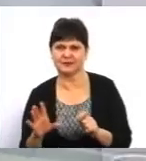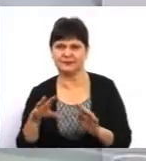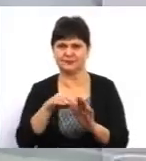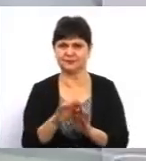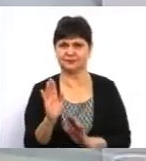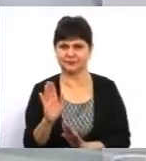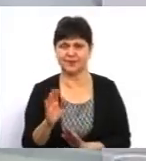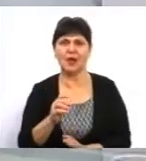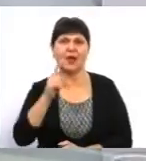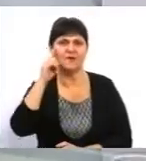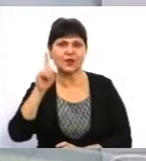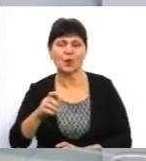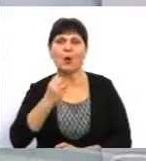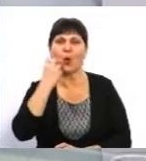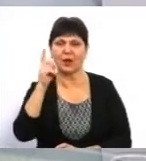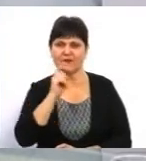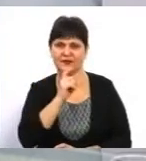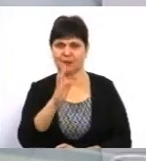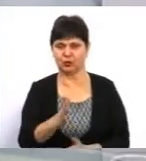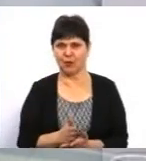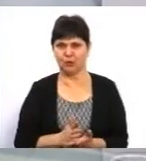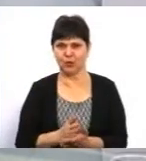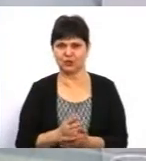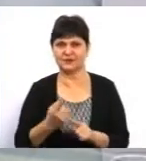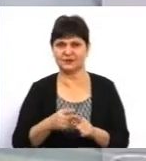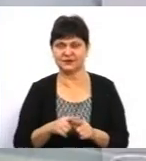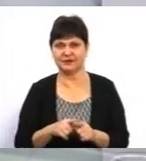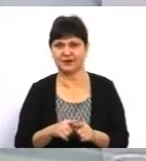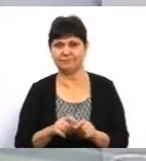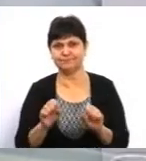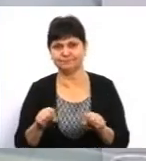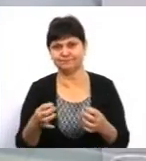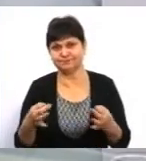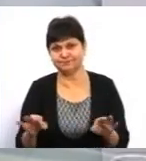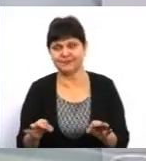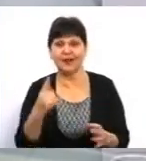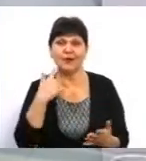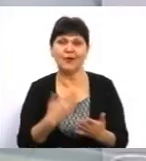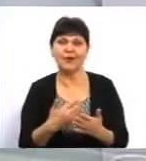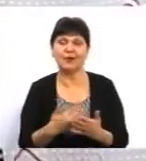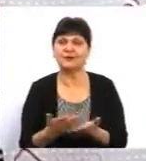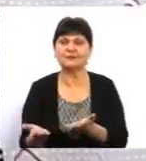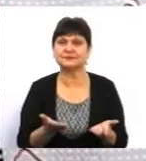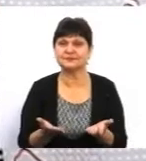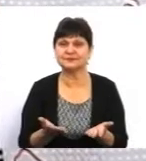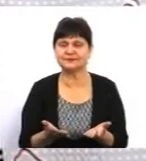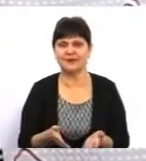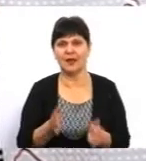коли саме в Вінниці будуть послуги ці доступні? Ну, хоча б орієнтовно в часових якихось межах. Як